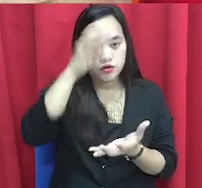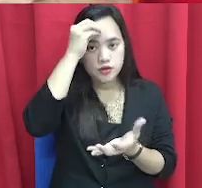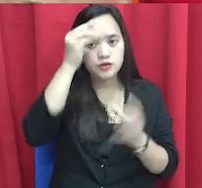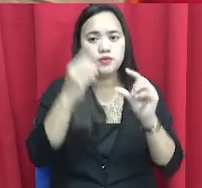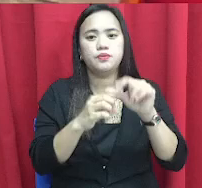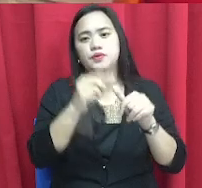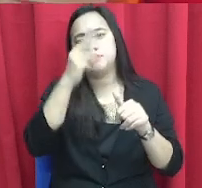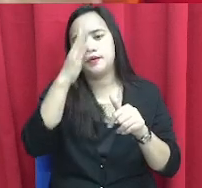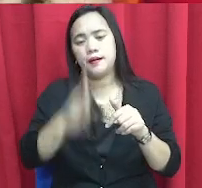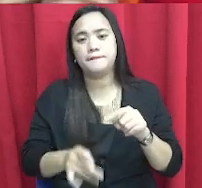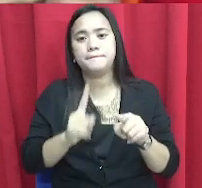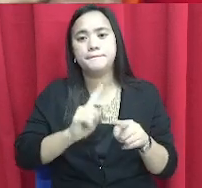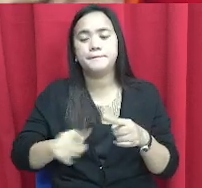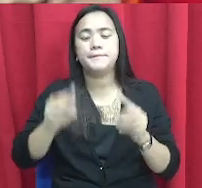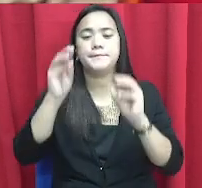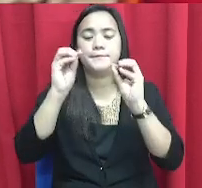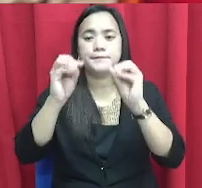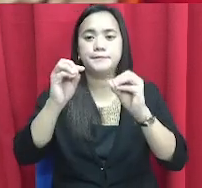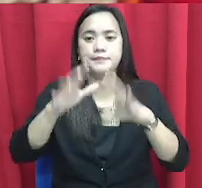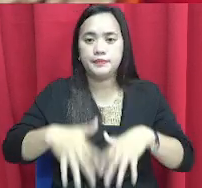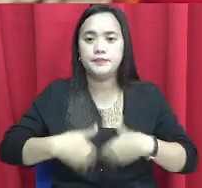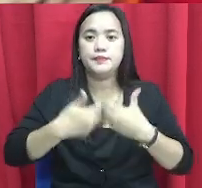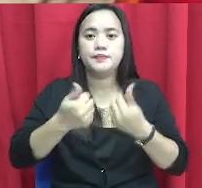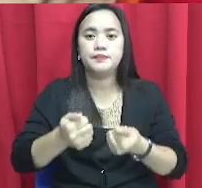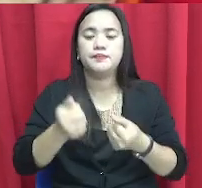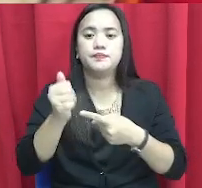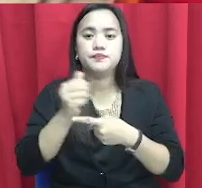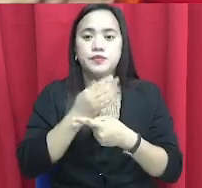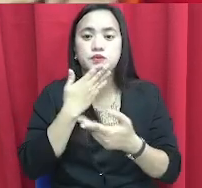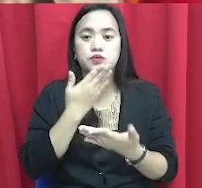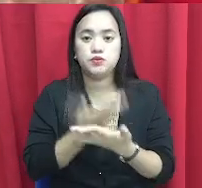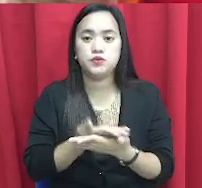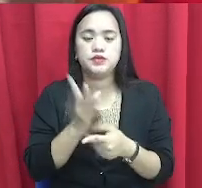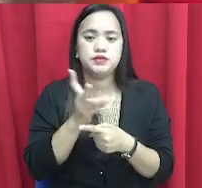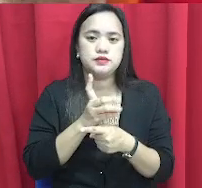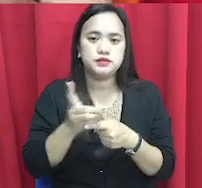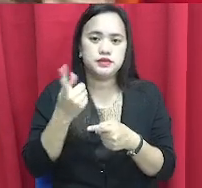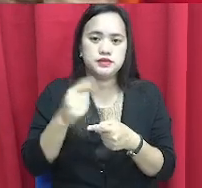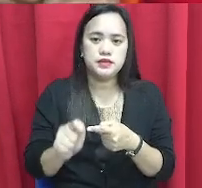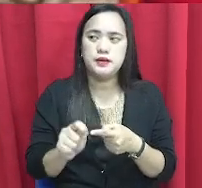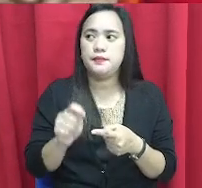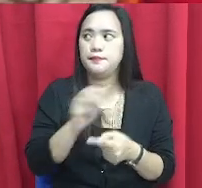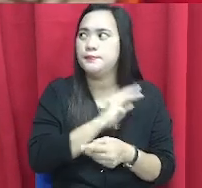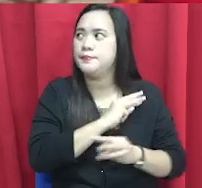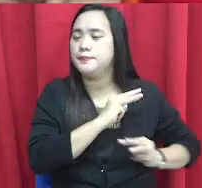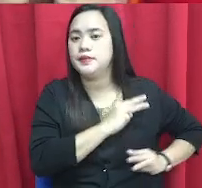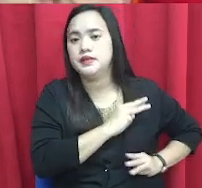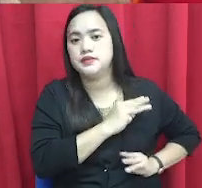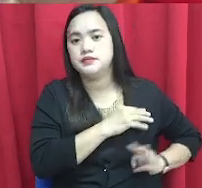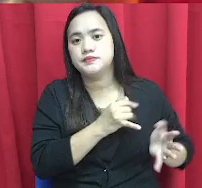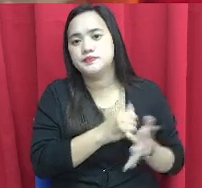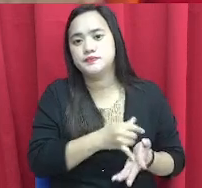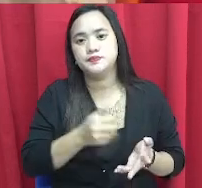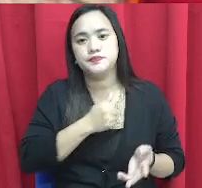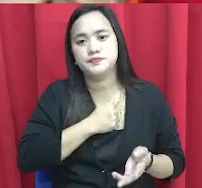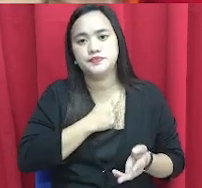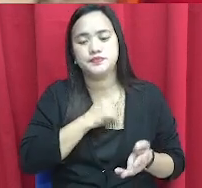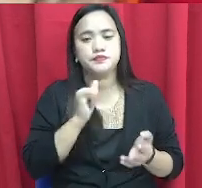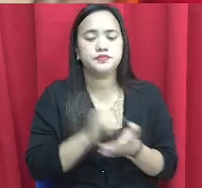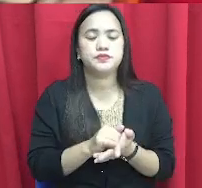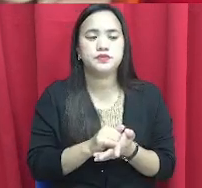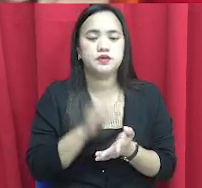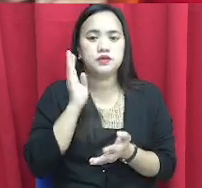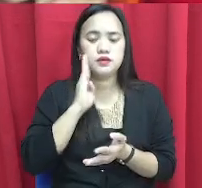ng Diyos gunti matuturuan sila ng tamang disiplina the military itself na tinatawag po diyan binanggit na po dito na sir